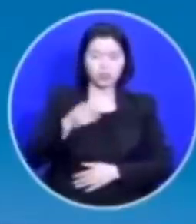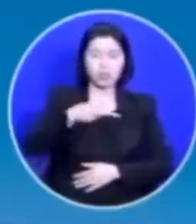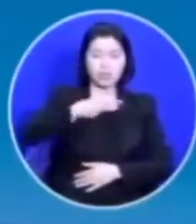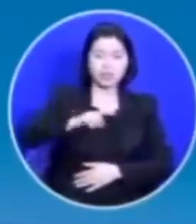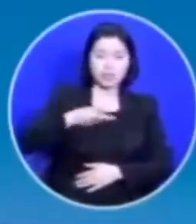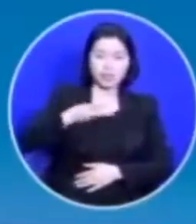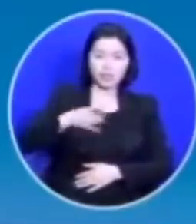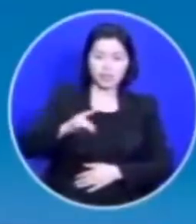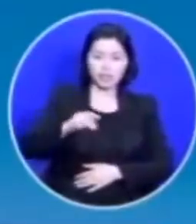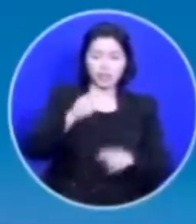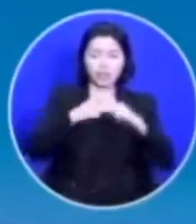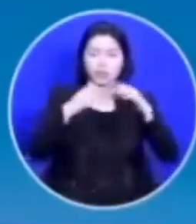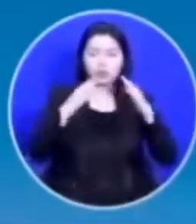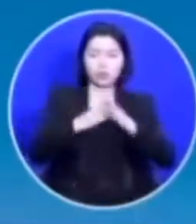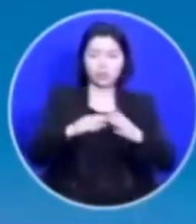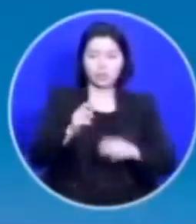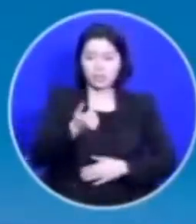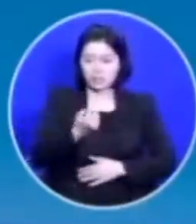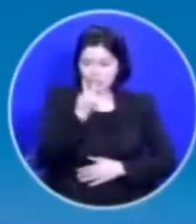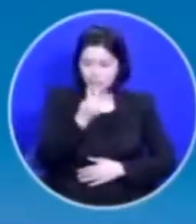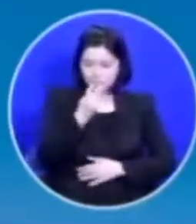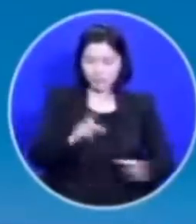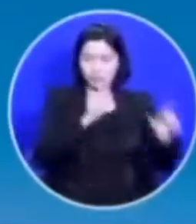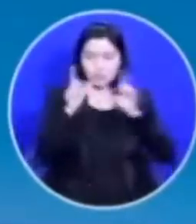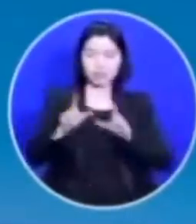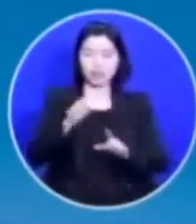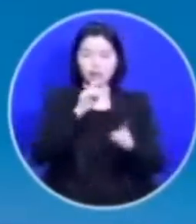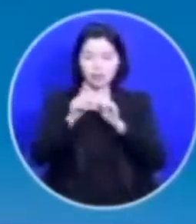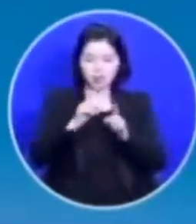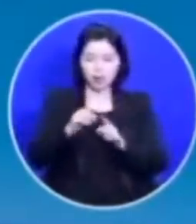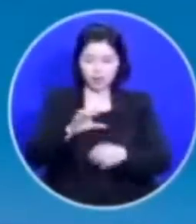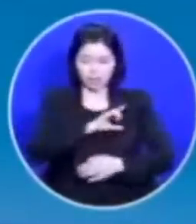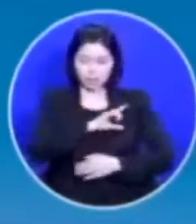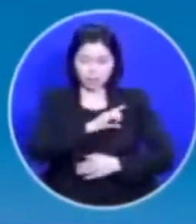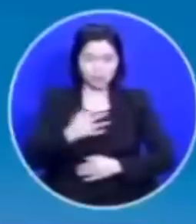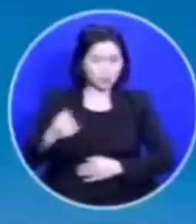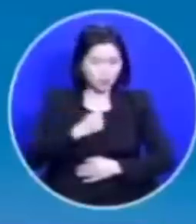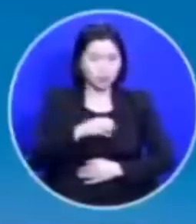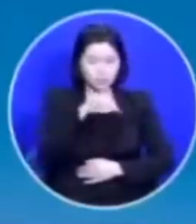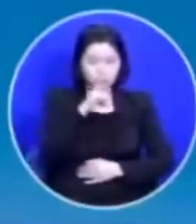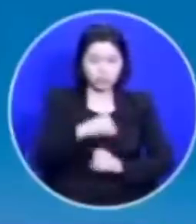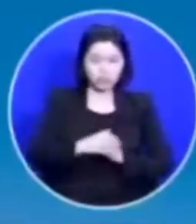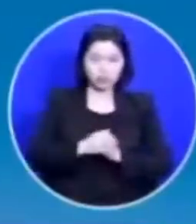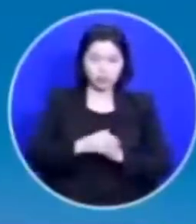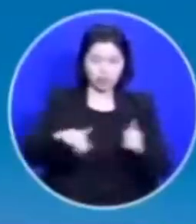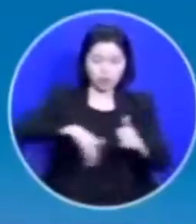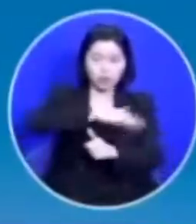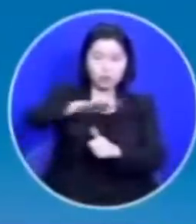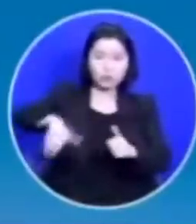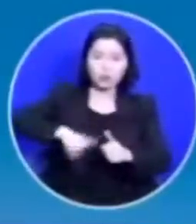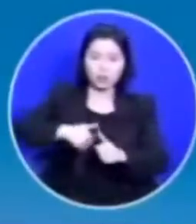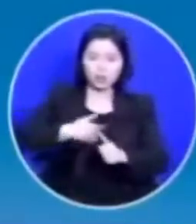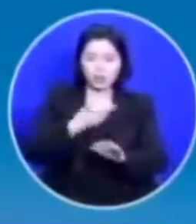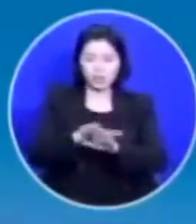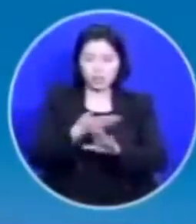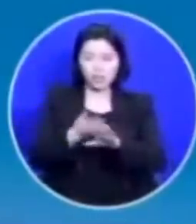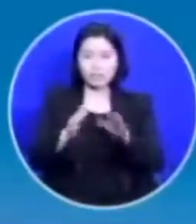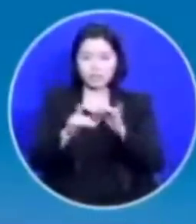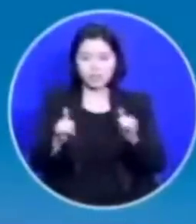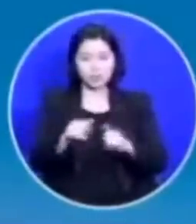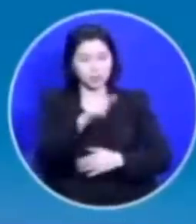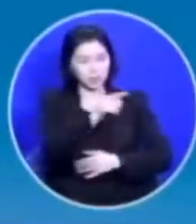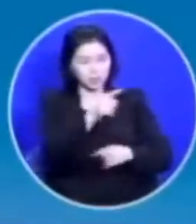교회에는 살았다 하는 이름을 가지고 있었어 4대 교회도 역시 주변에 있는 많은 사람들이 그 교회는 살아 있는